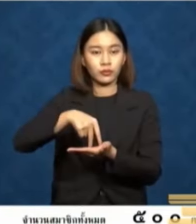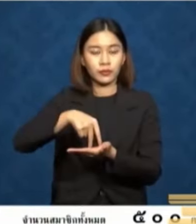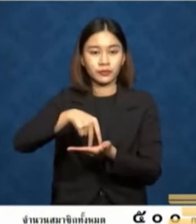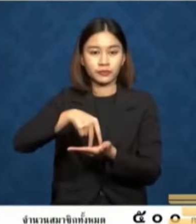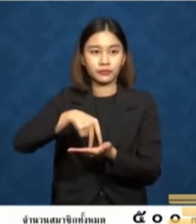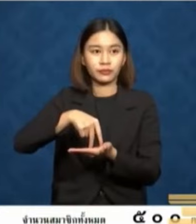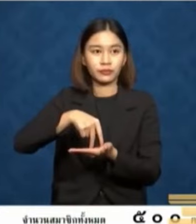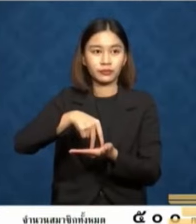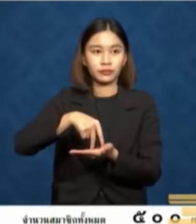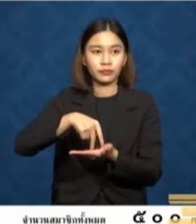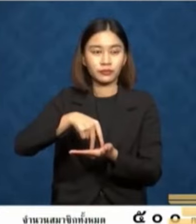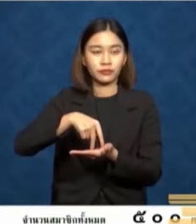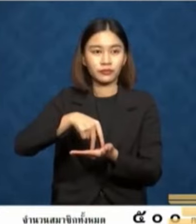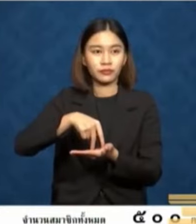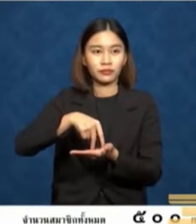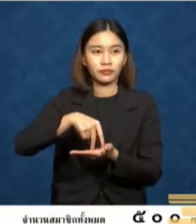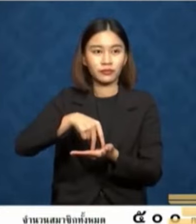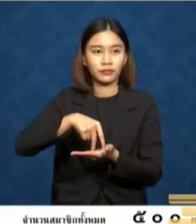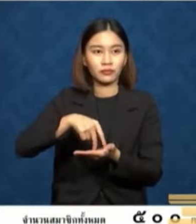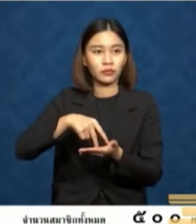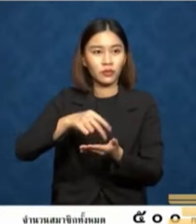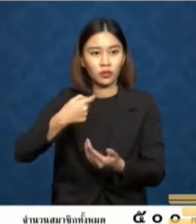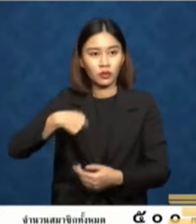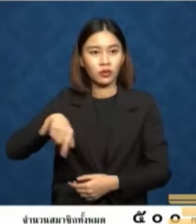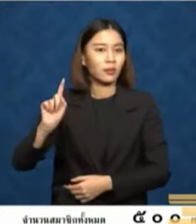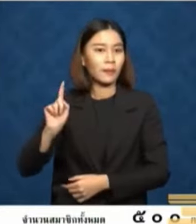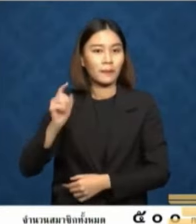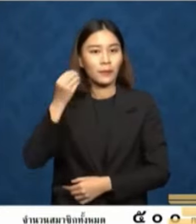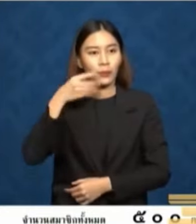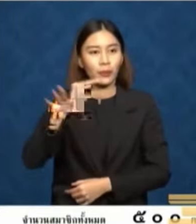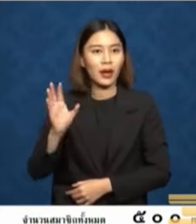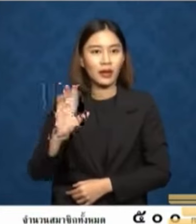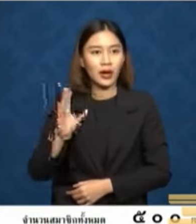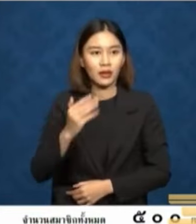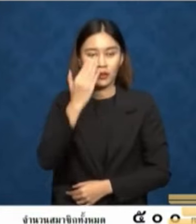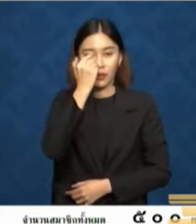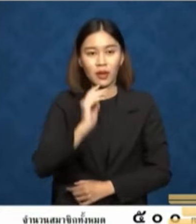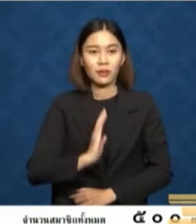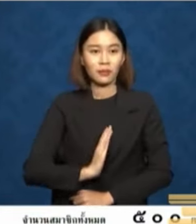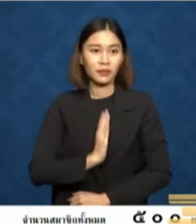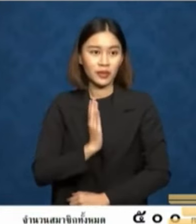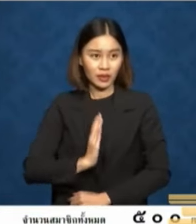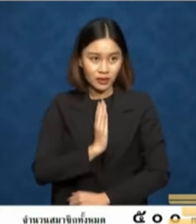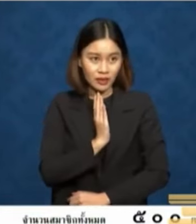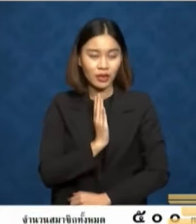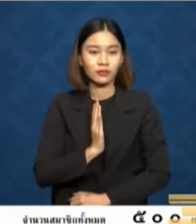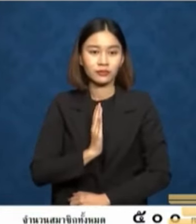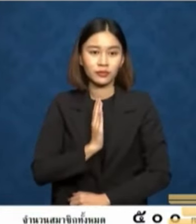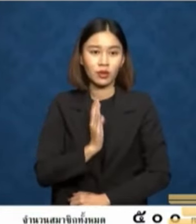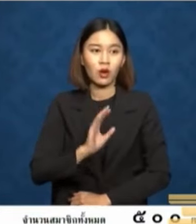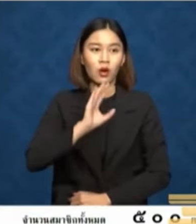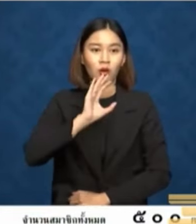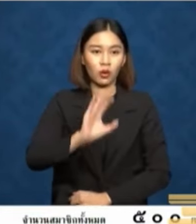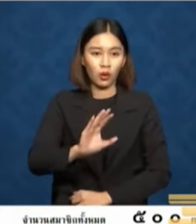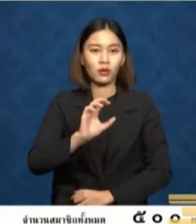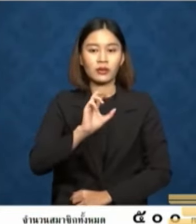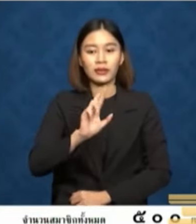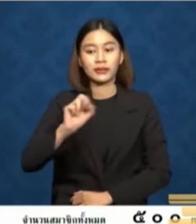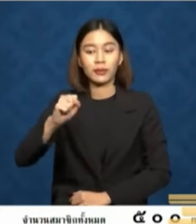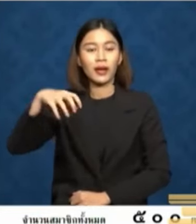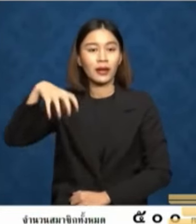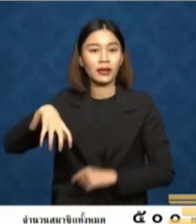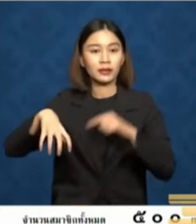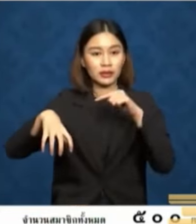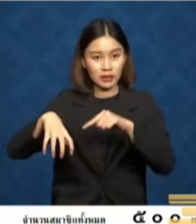ครับผมเดินกลับพื้นที่ผมไม่ได้มันคือเกียรติยศมันคือศักดิ์ศรีของสภาแห่ง